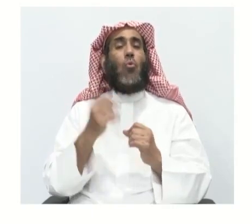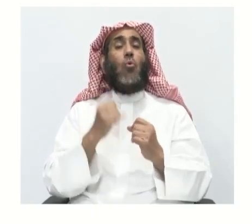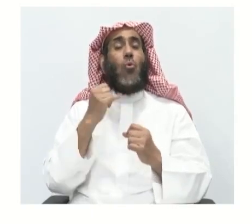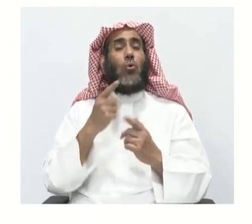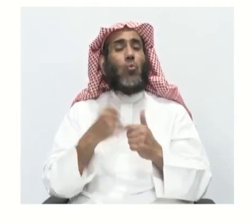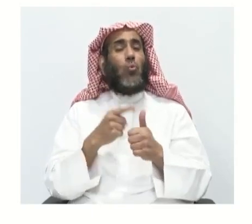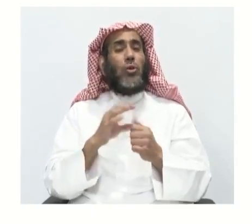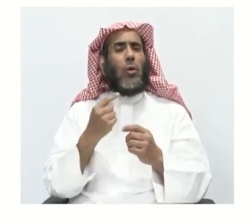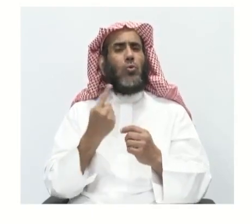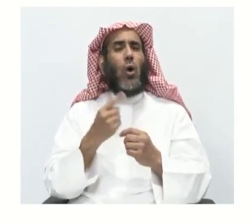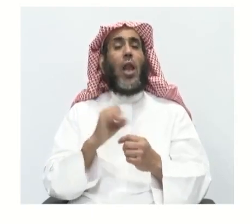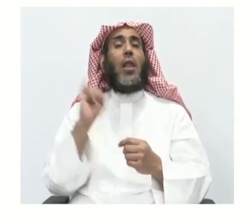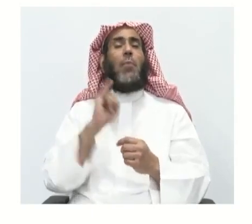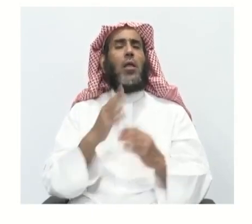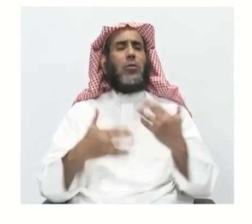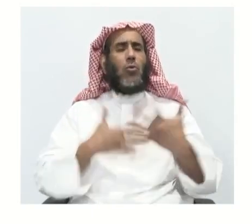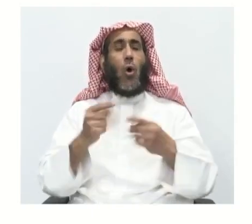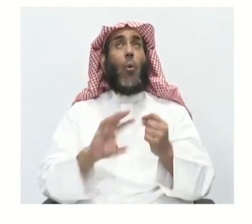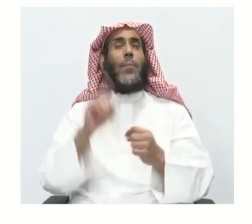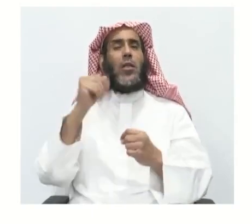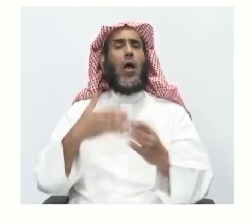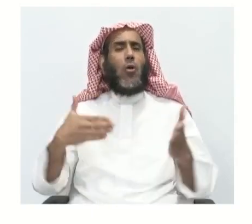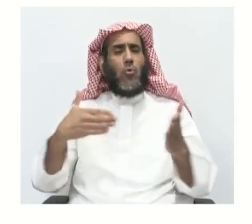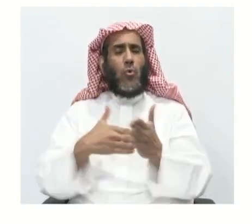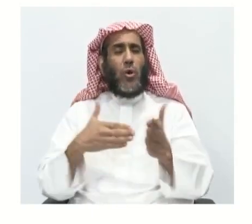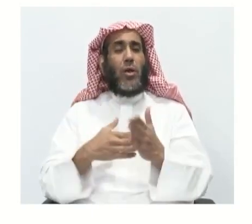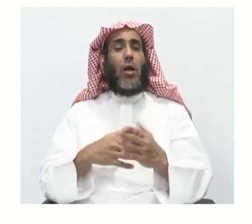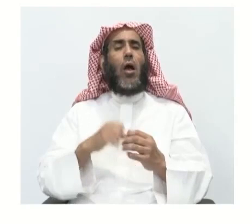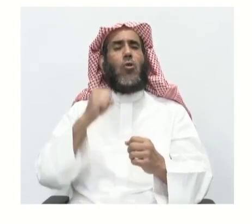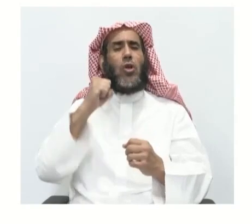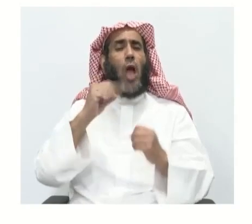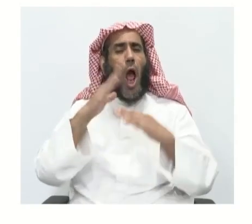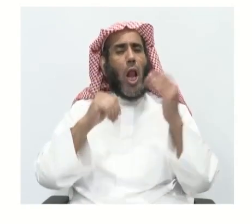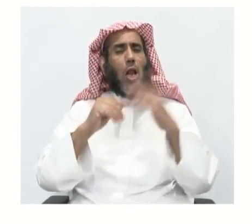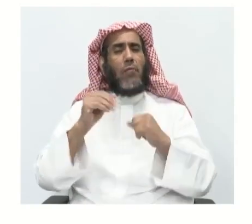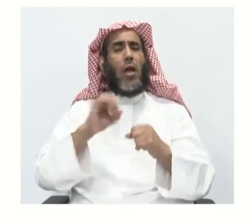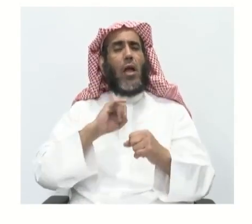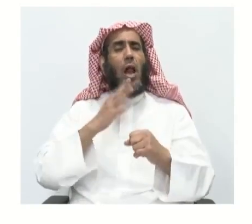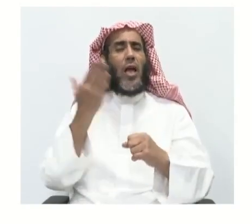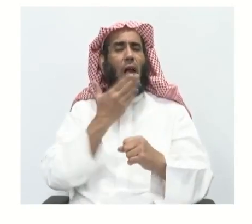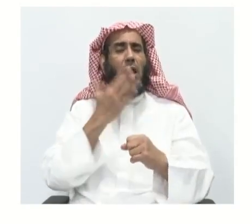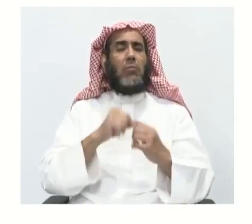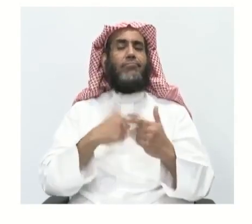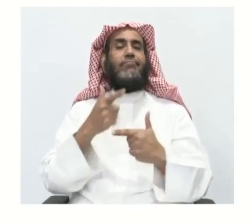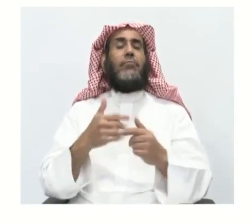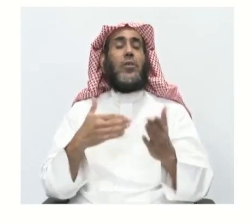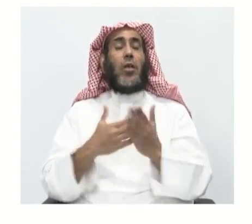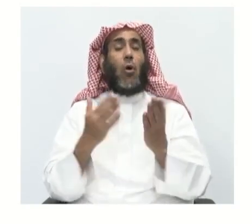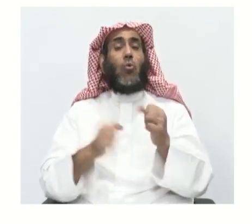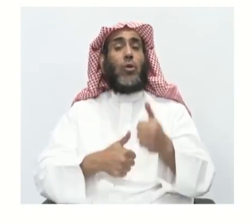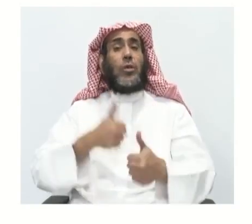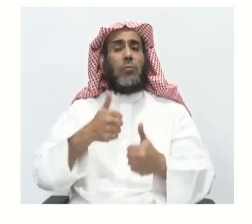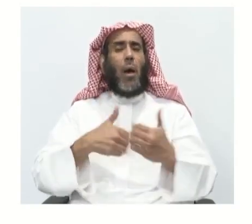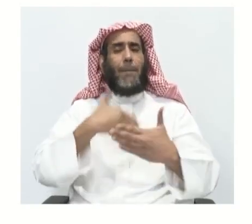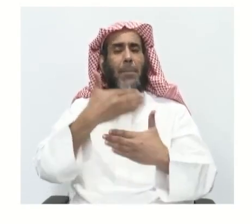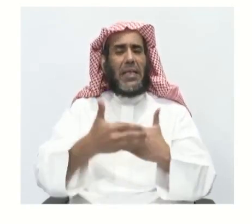الاملائيه اليوم سنحاول باذن الله ان ننهي هذه الكفايه حتى ندخل في الكفايه القرائيه طبعا سناخذ اختبار بعدي